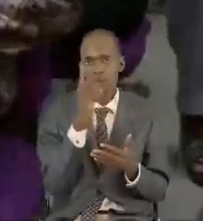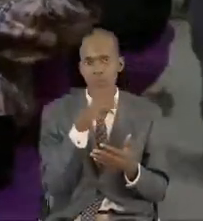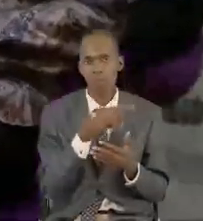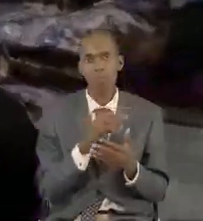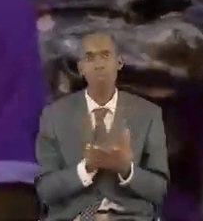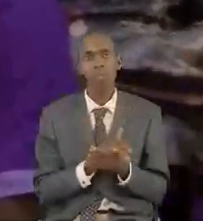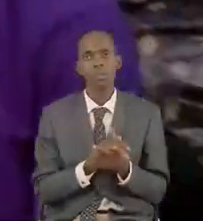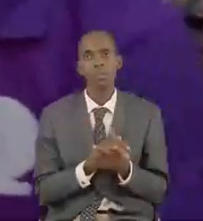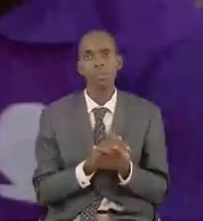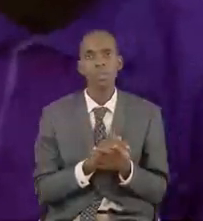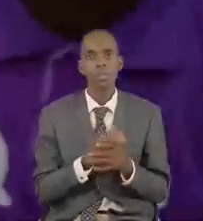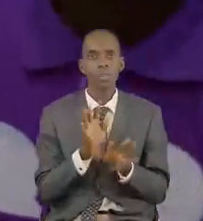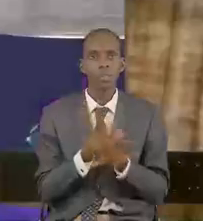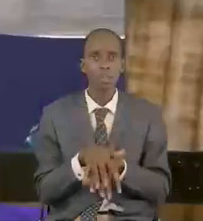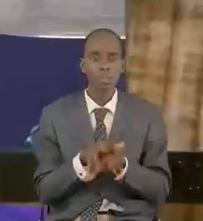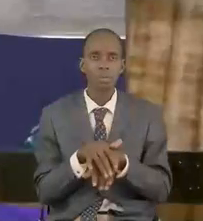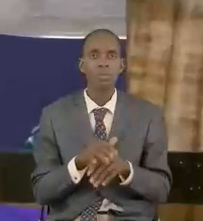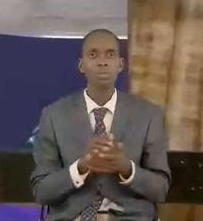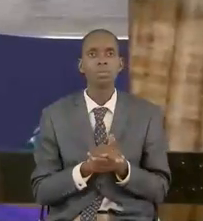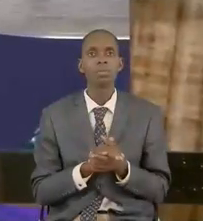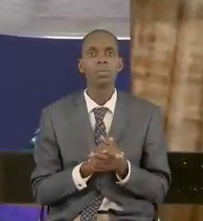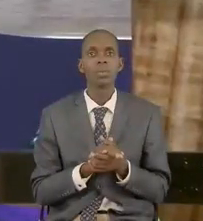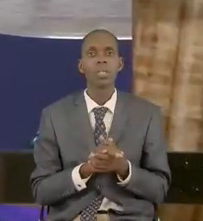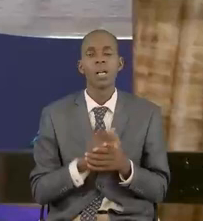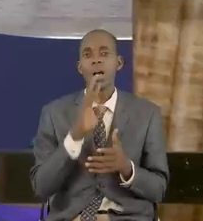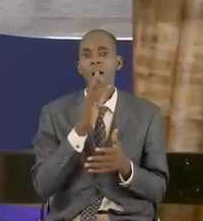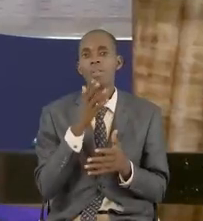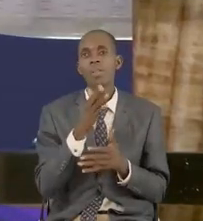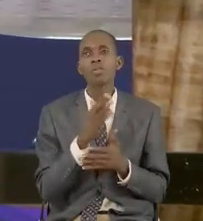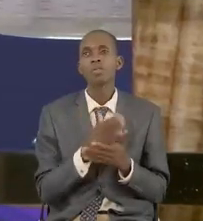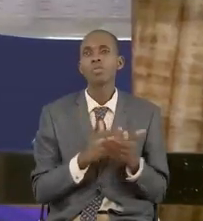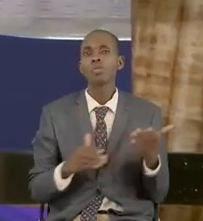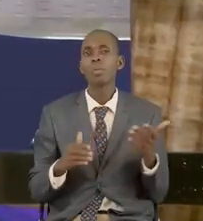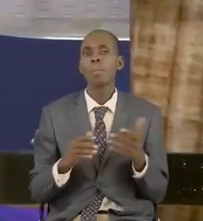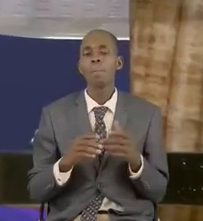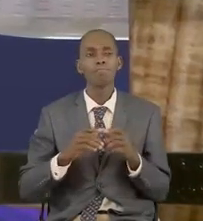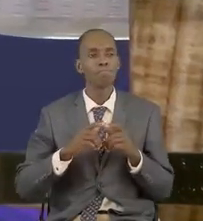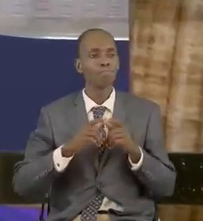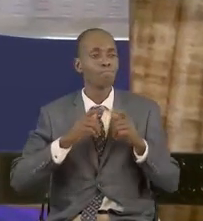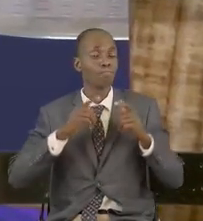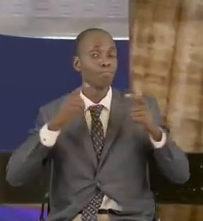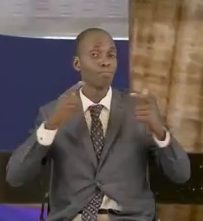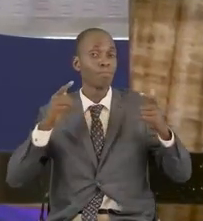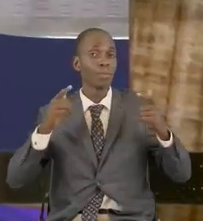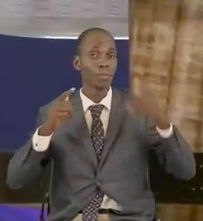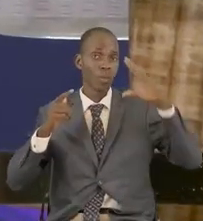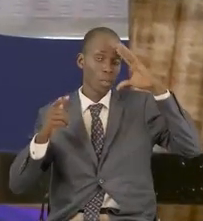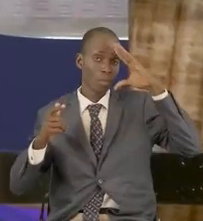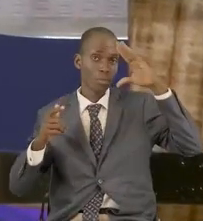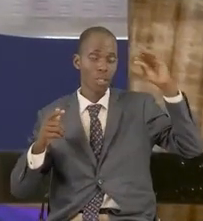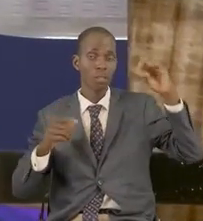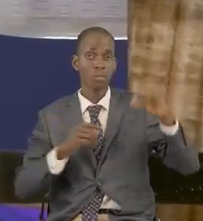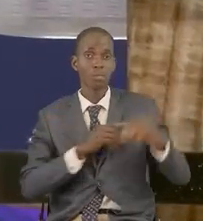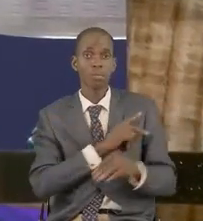séduction y a-t-il de grands hommes de grande personnalité